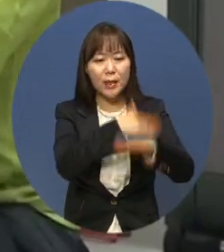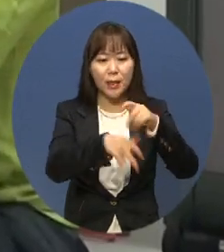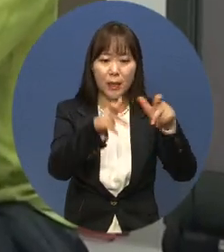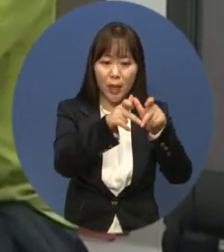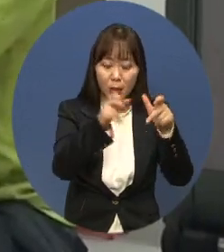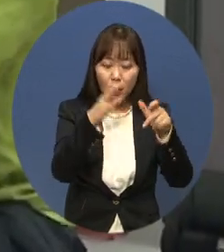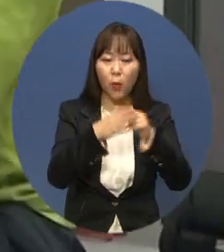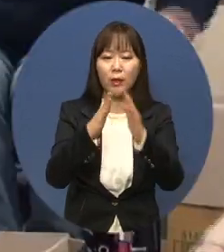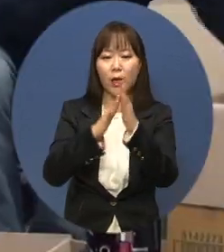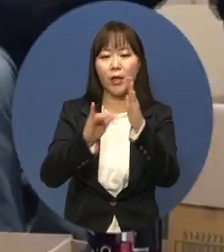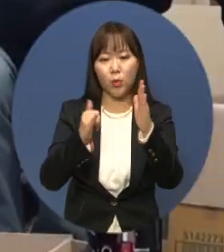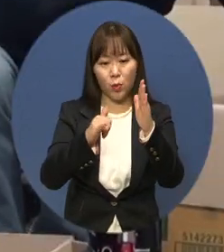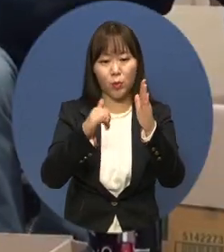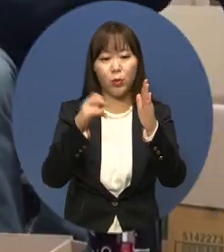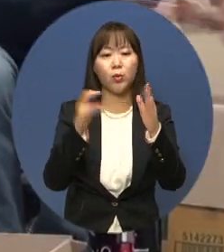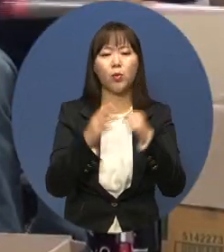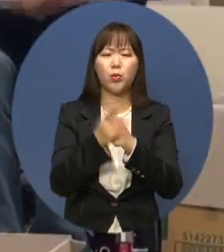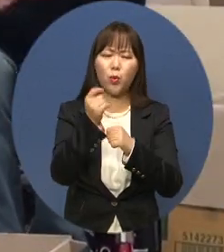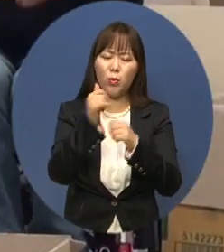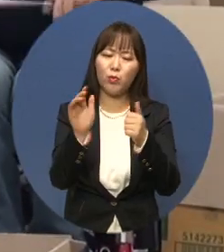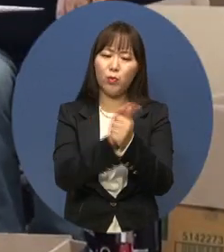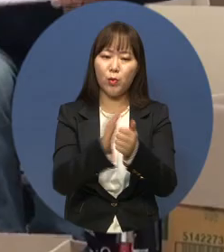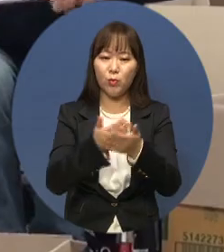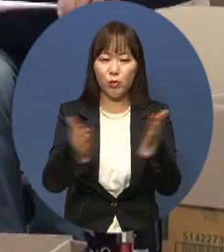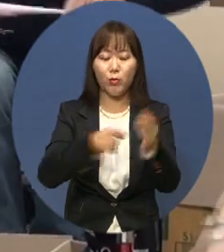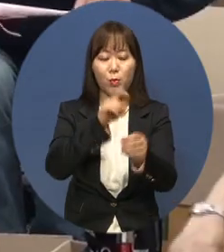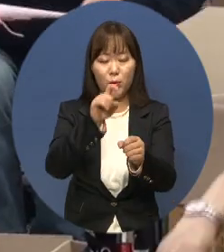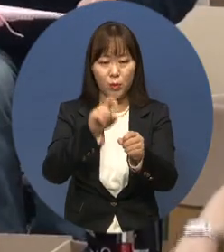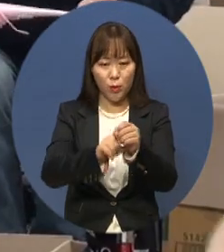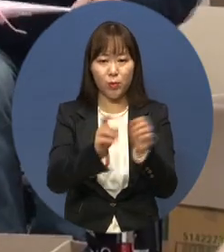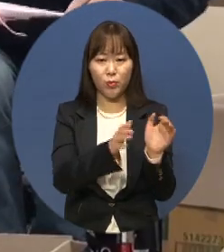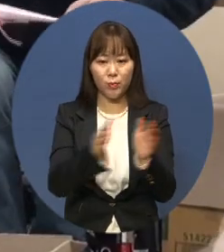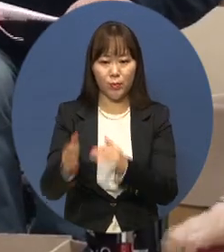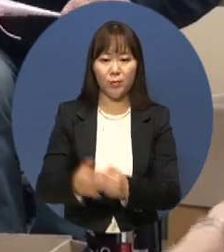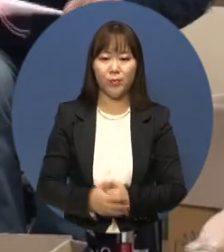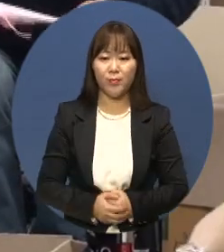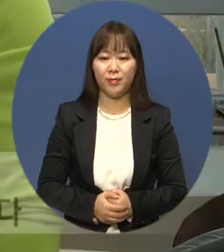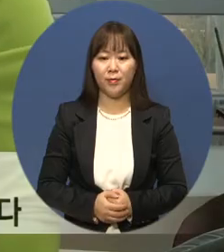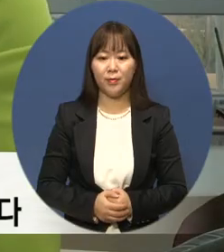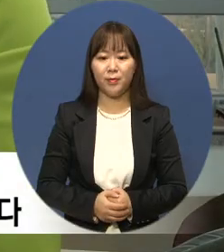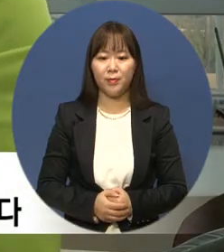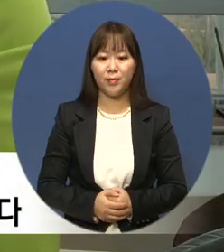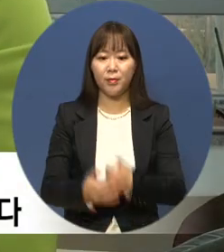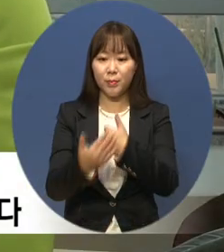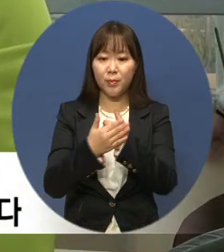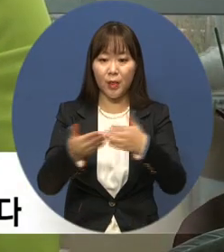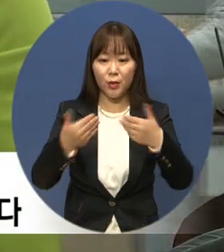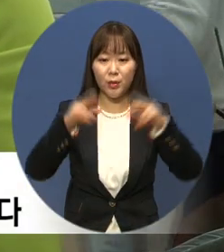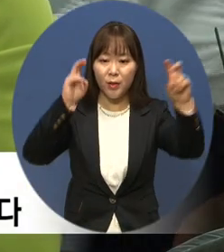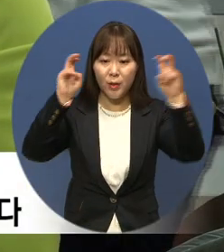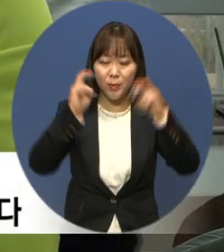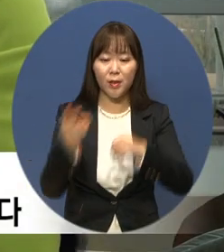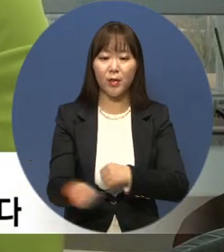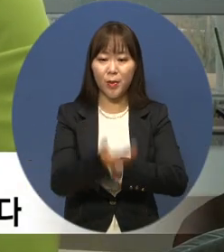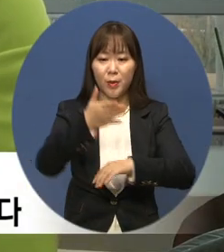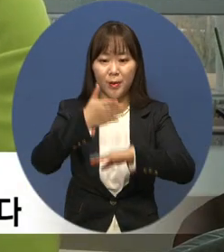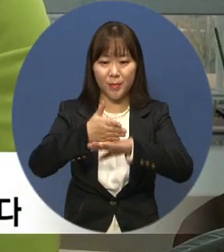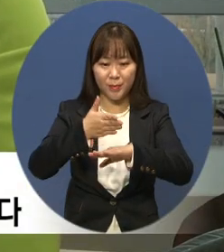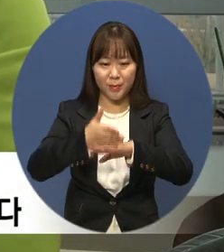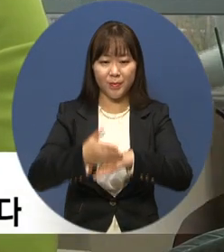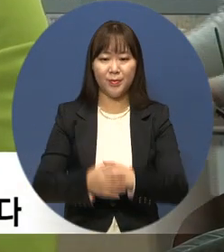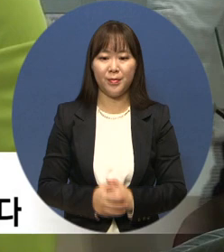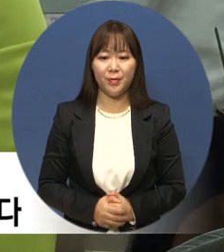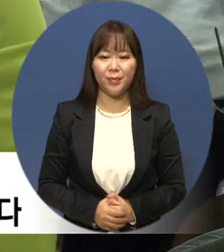지체장애인과 그 가족에게 조금이라도 위로를 주고자 준비했습니다. 협찬해 주신 기업체 여러분들께 감사를